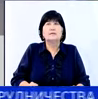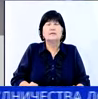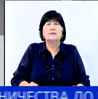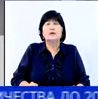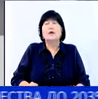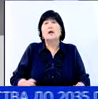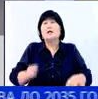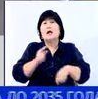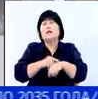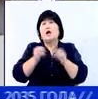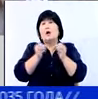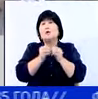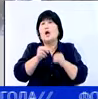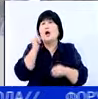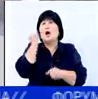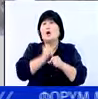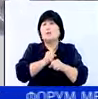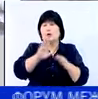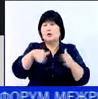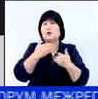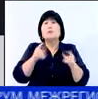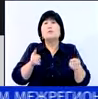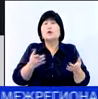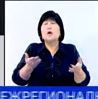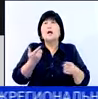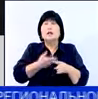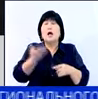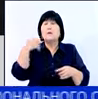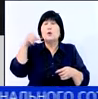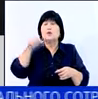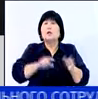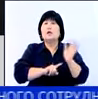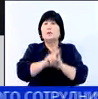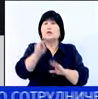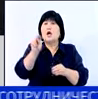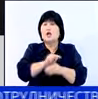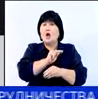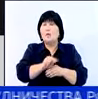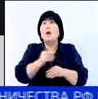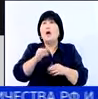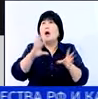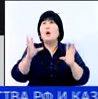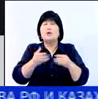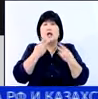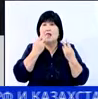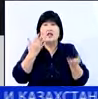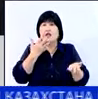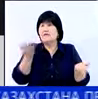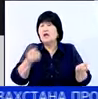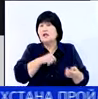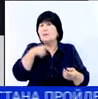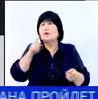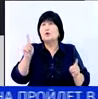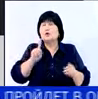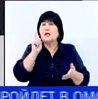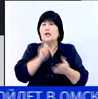На часах уже 10, а рабочих до сих пор нет. Почему? На прошлой неделе приступили к ремонту, но результатов не видно. Сами говорите,